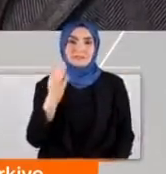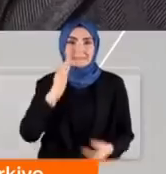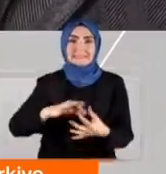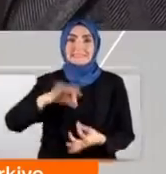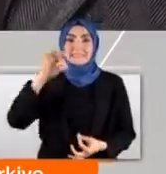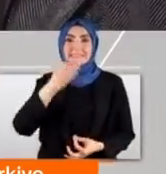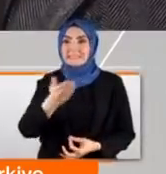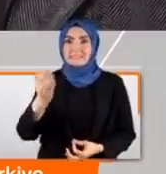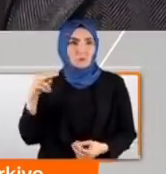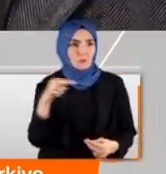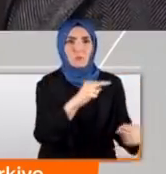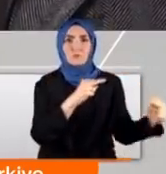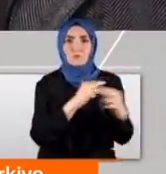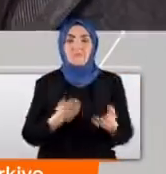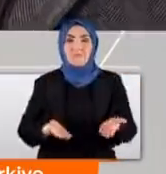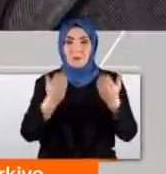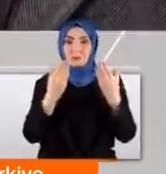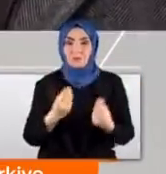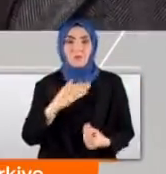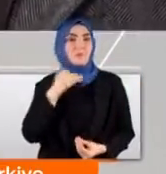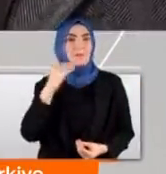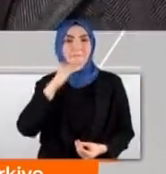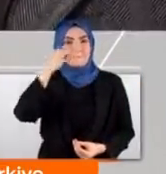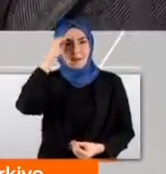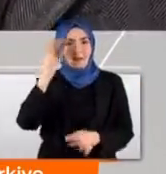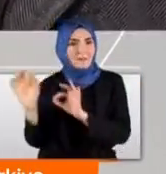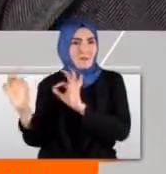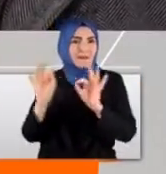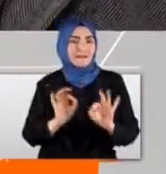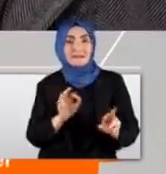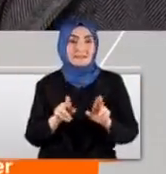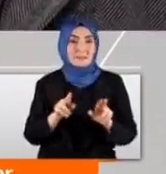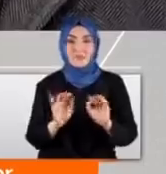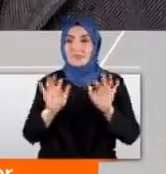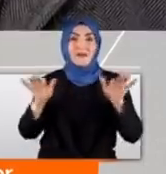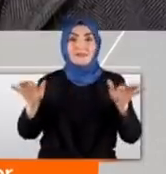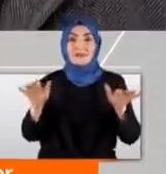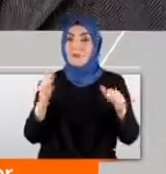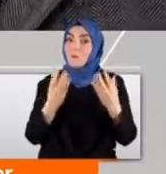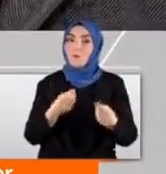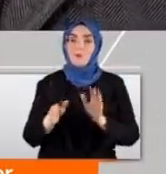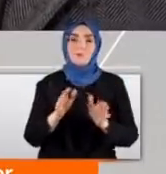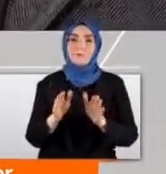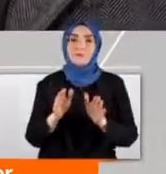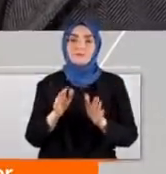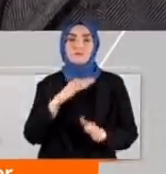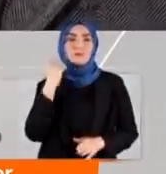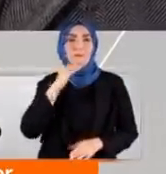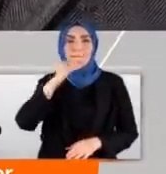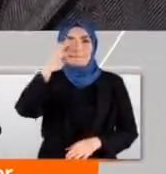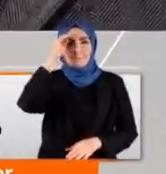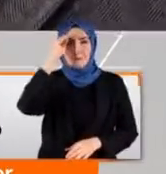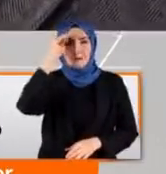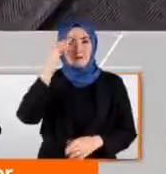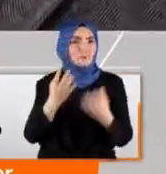arasında Aynen Kurban Bayramı'nda olduğu gibi bir dalgaya neden olabilir nasıl Kurban Bayramı'nda yaşanan O